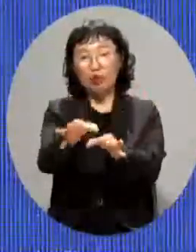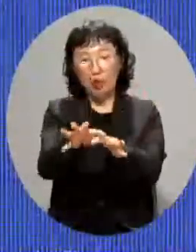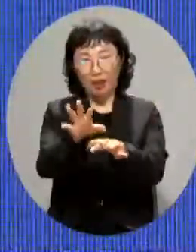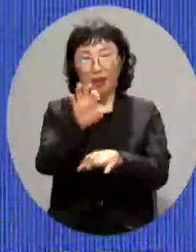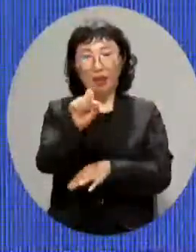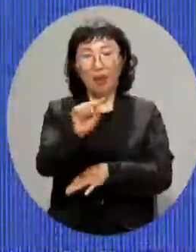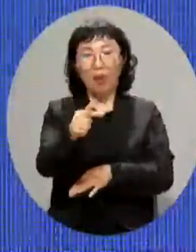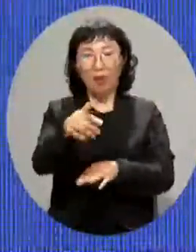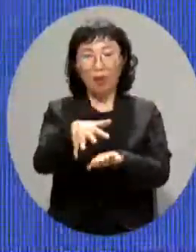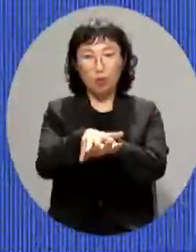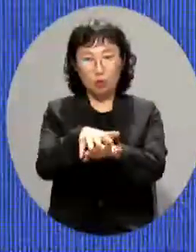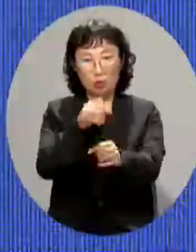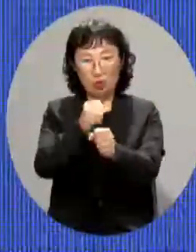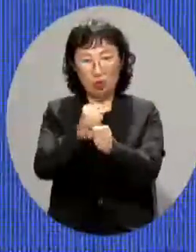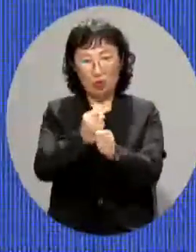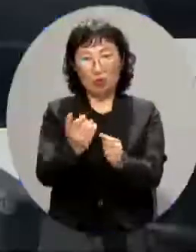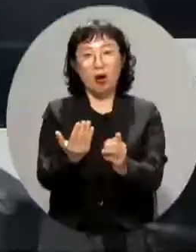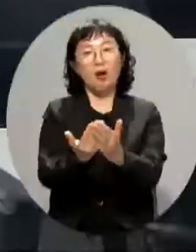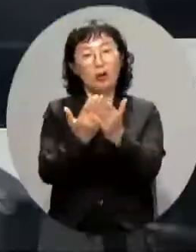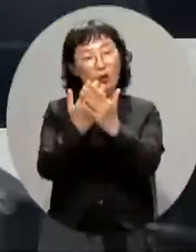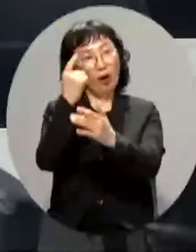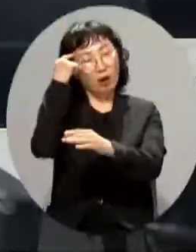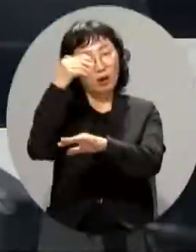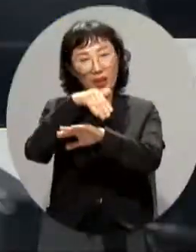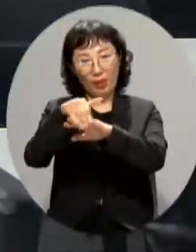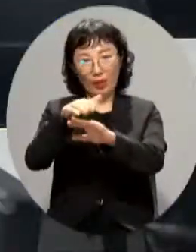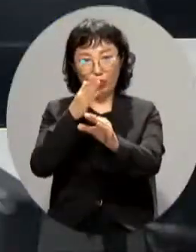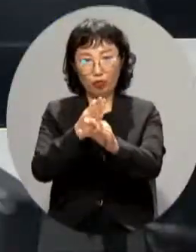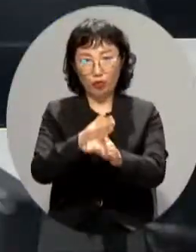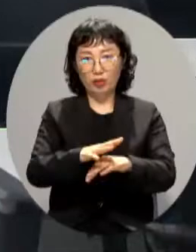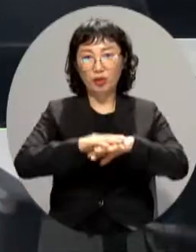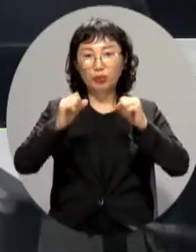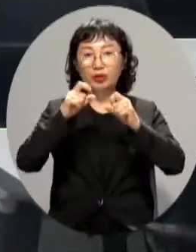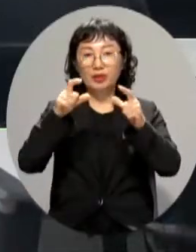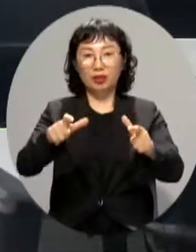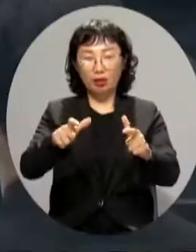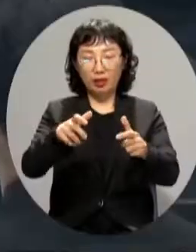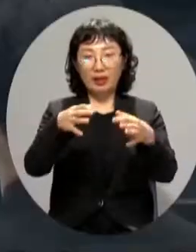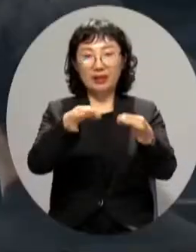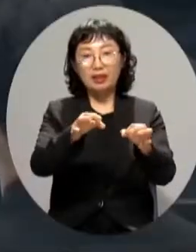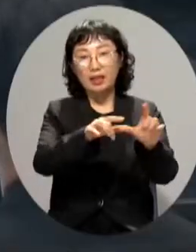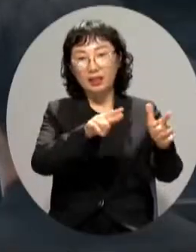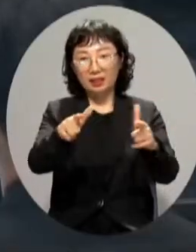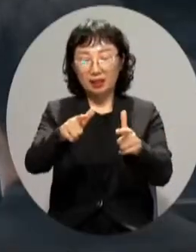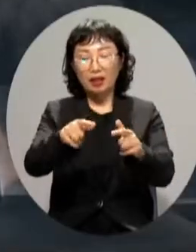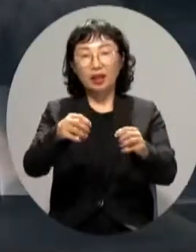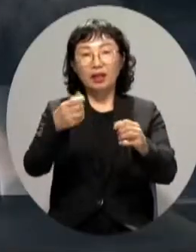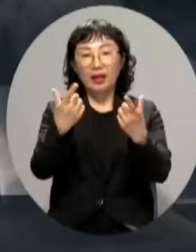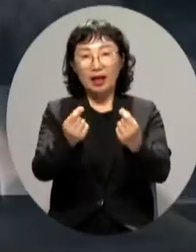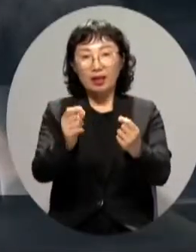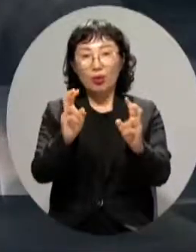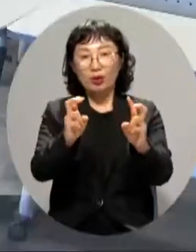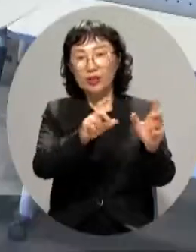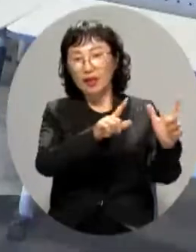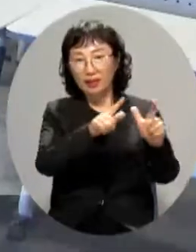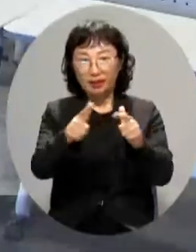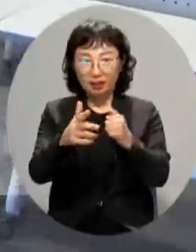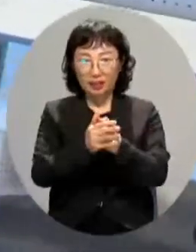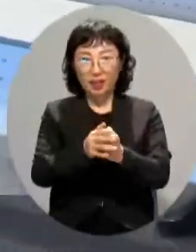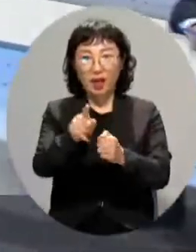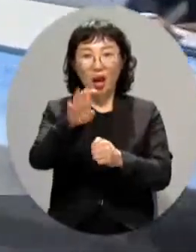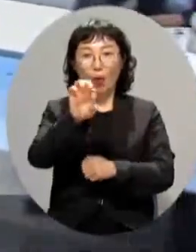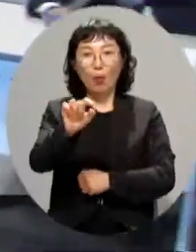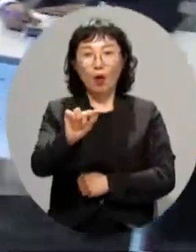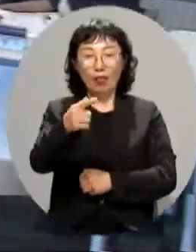조성 규모도 키워나가겠습니다. 전라북도는 산업은행 및 도내 상장사들과 400억 원 규모의